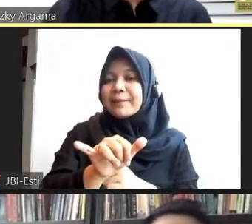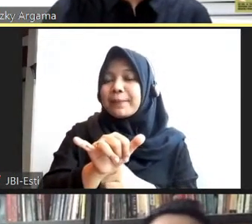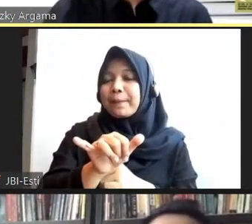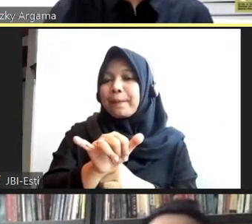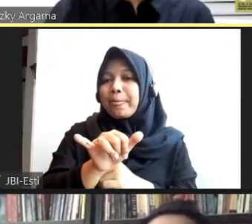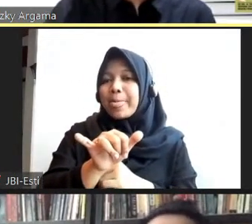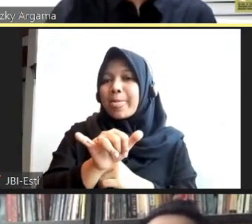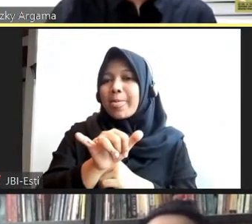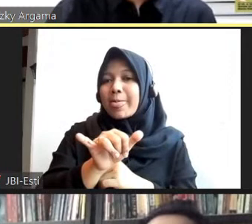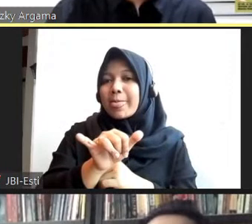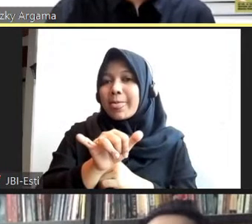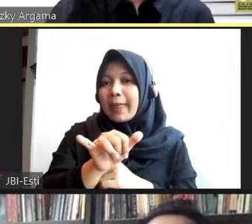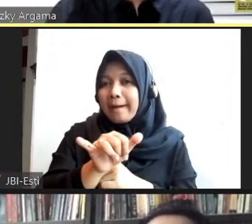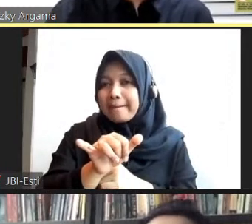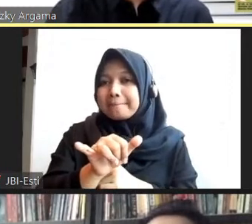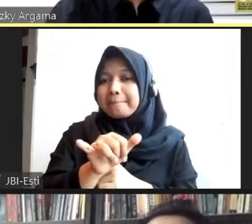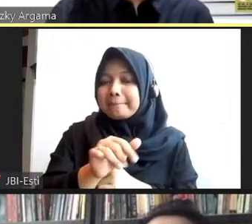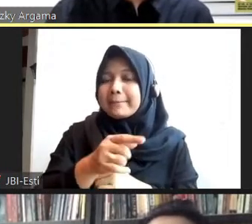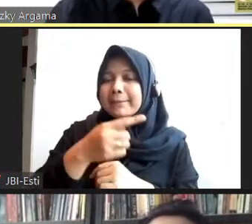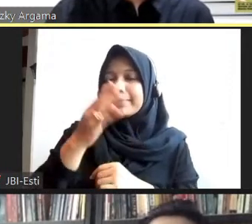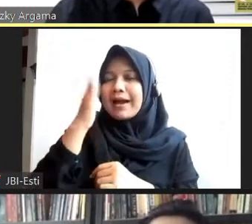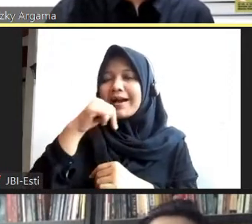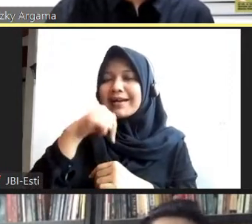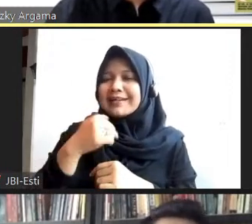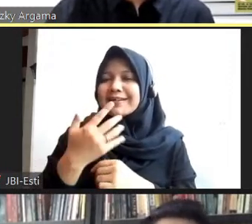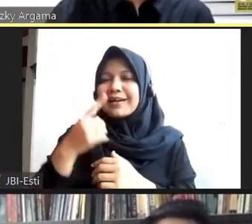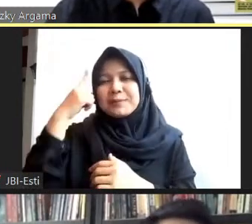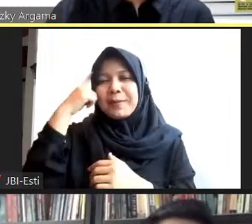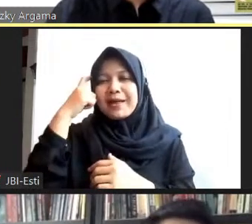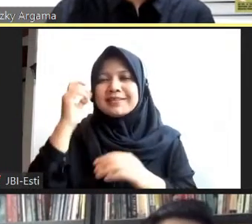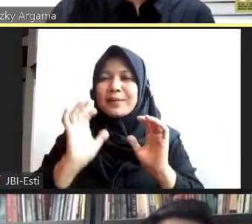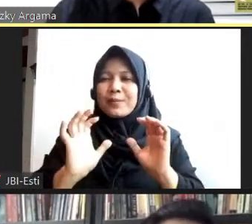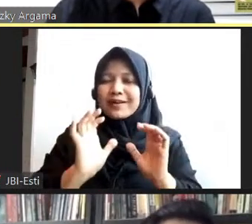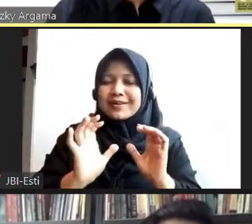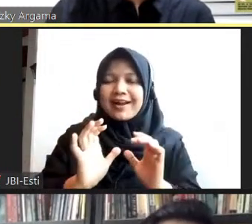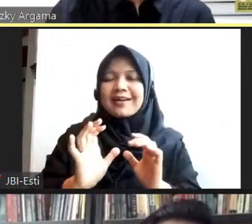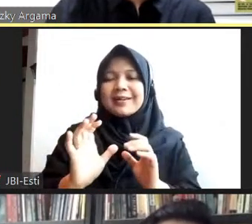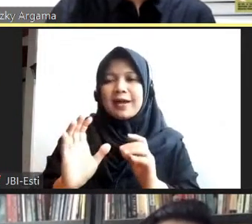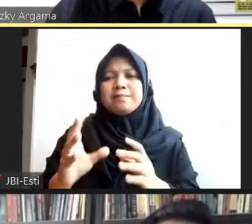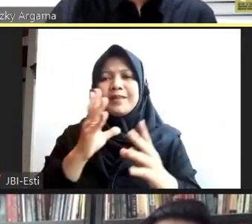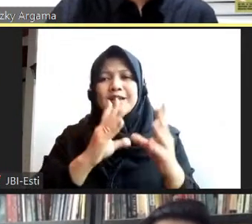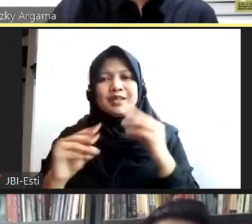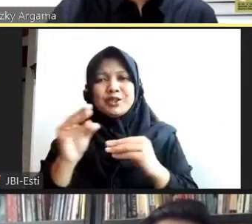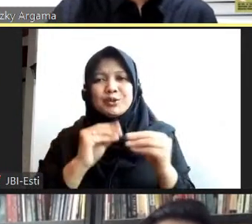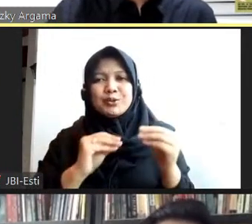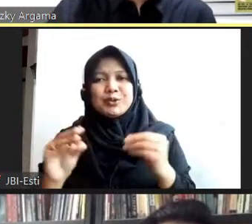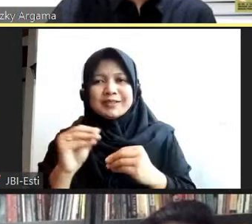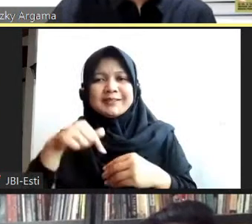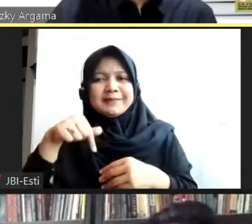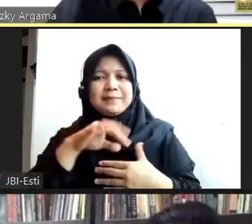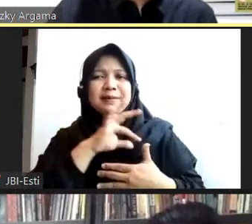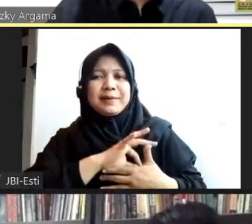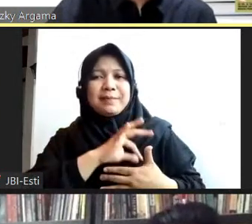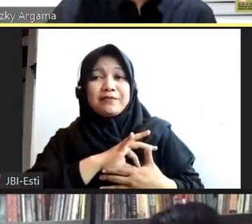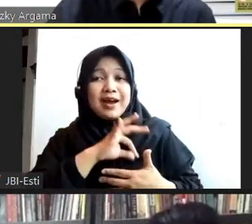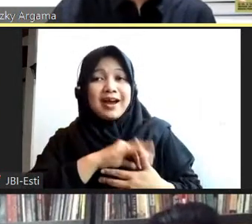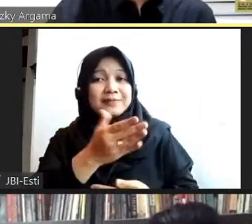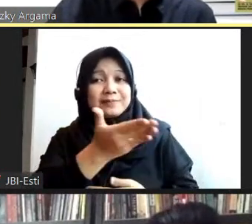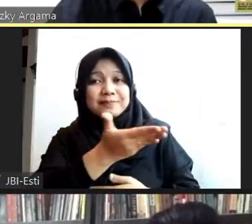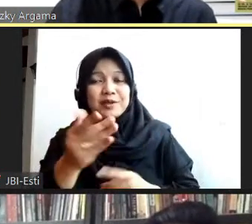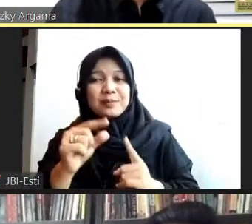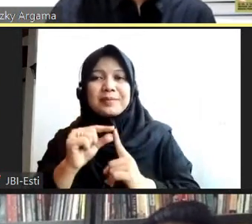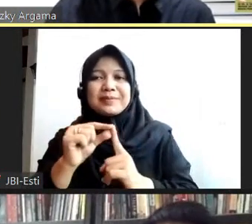Kita semua tentu pasti banyak belajar, dan pasti diskusi ini bermanfaat bagi semua yang bergabung, baik melalui Zoom maupun melalui